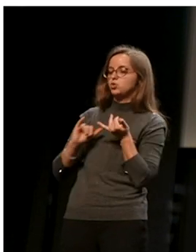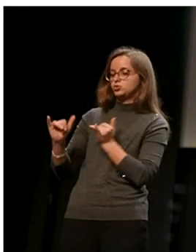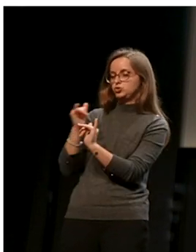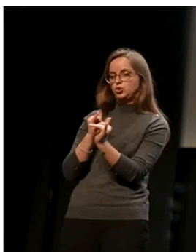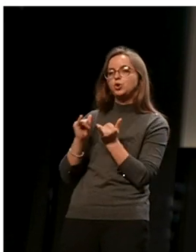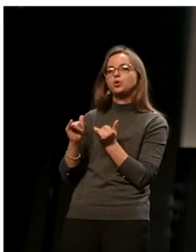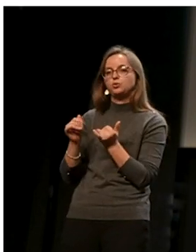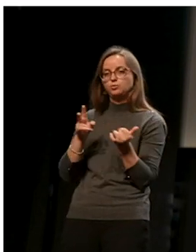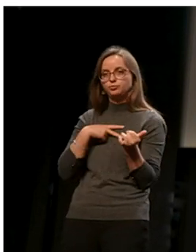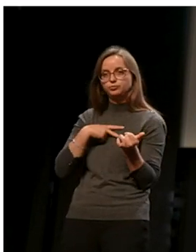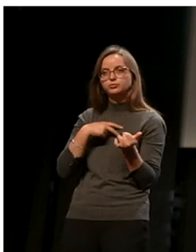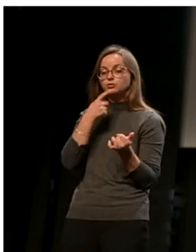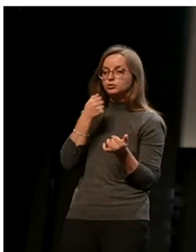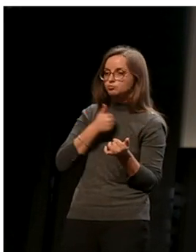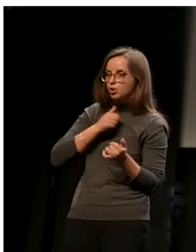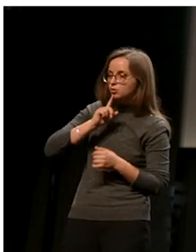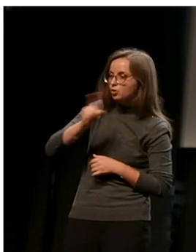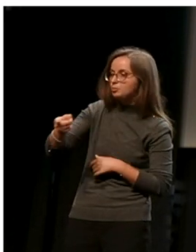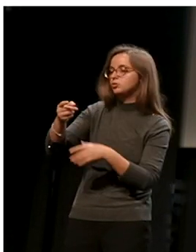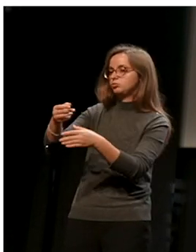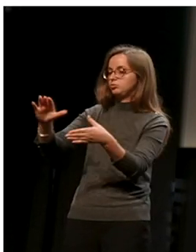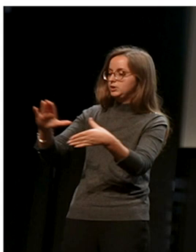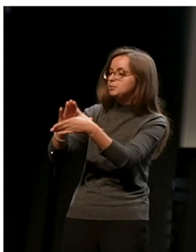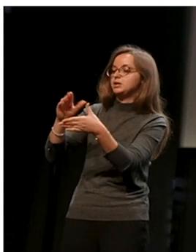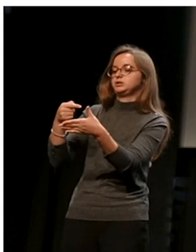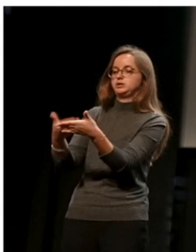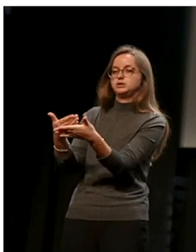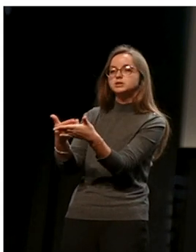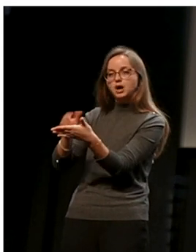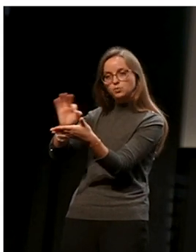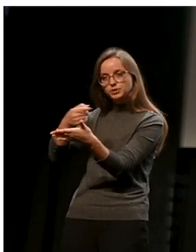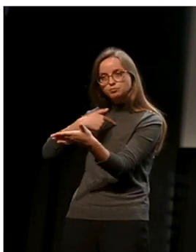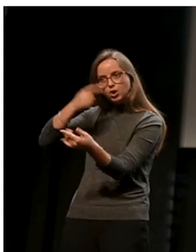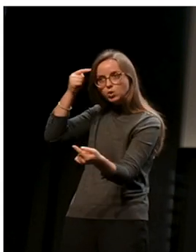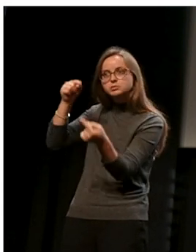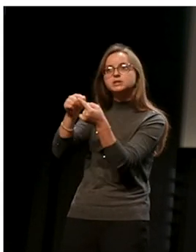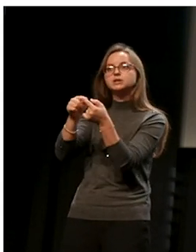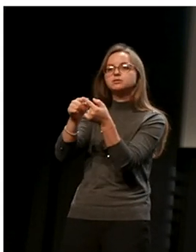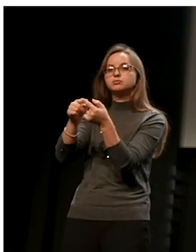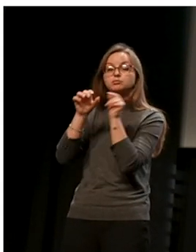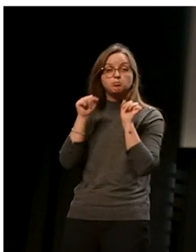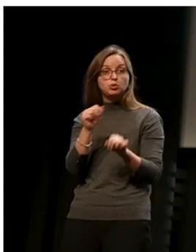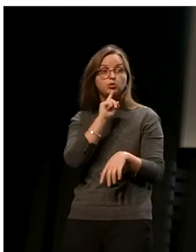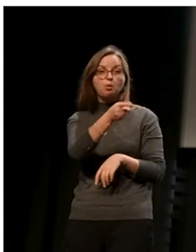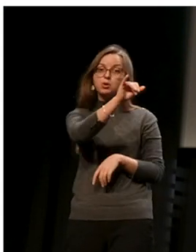Chalmel, je vais leur demander un résultat, une image. Cette image, je pourrais l'obtenir avec une IA, etc.